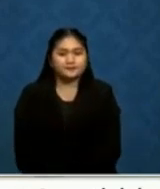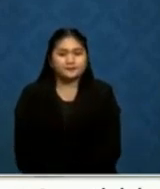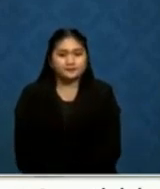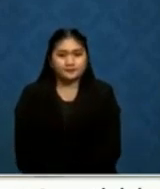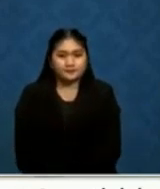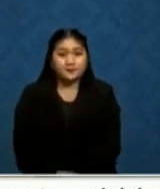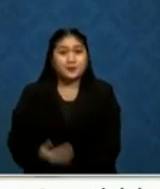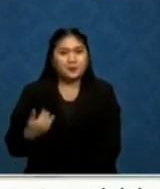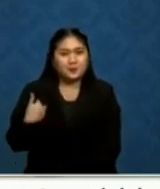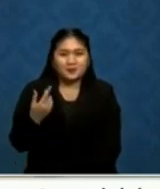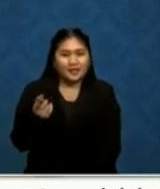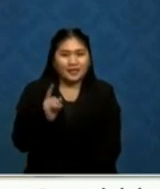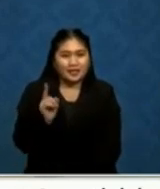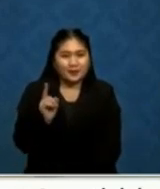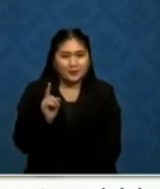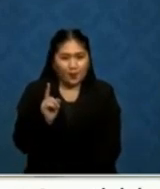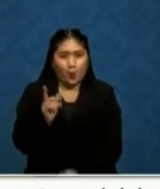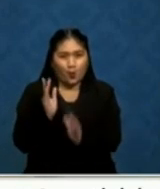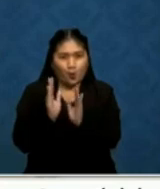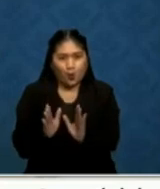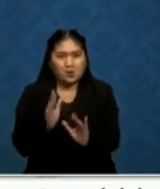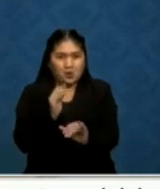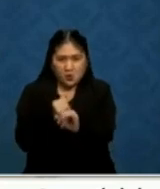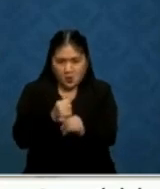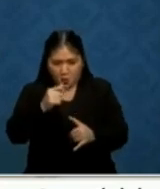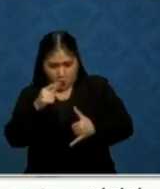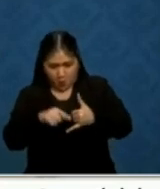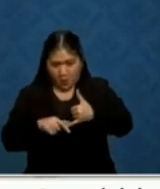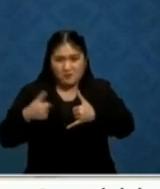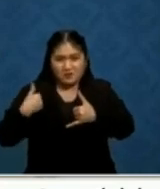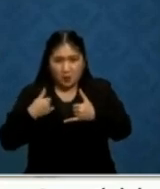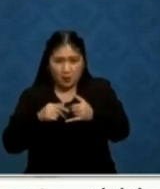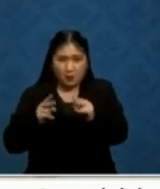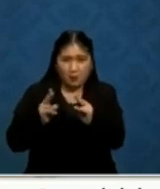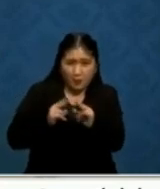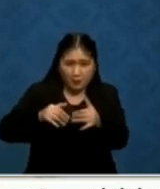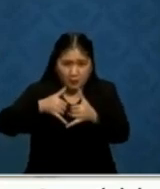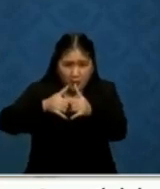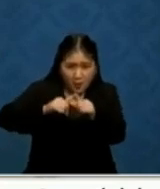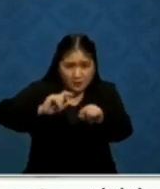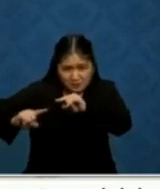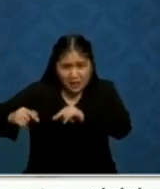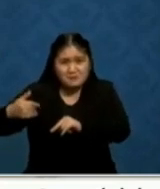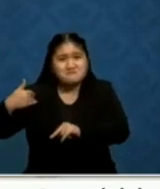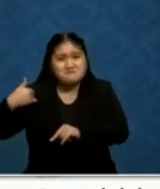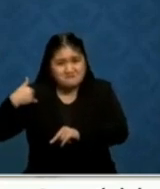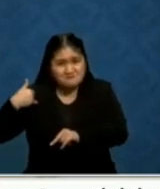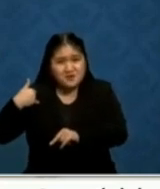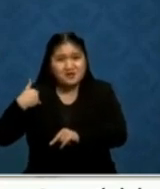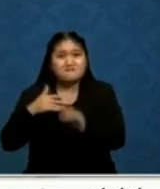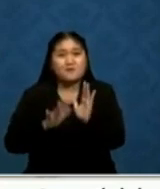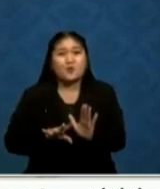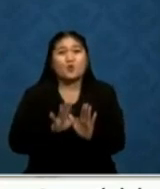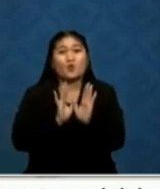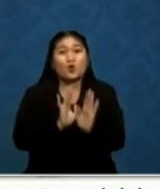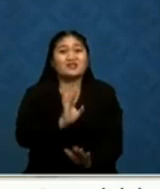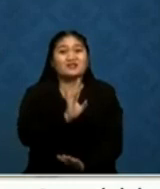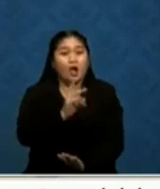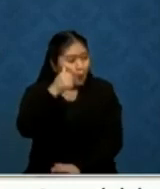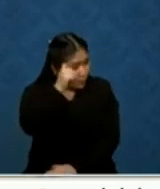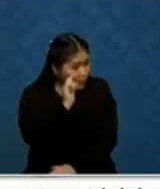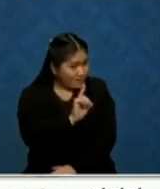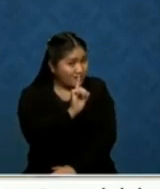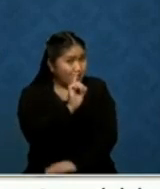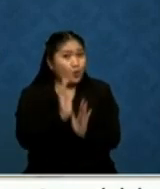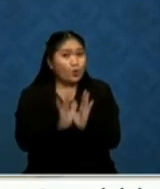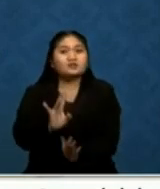ะเรามีคนที่ถูกกระทำความรุนแรงและถูกล่วงละเมิดทางเพศไม่น้อยกว่า7คนต่อวันใน